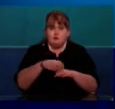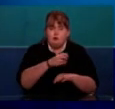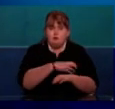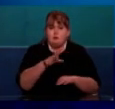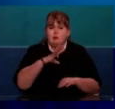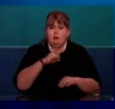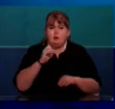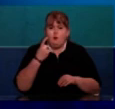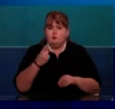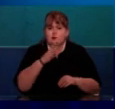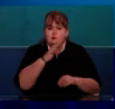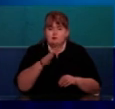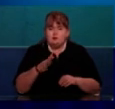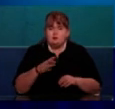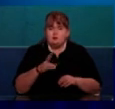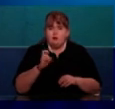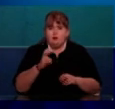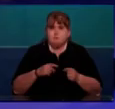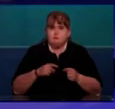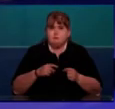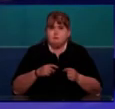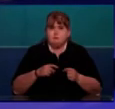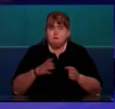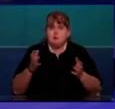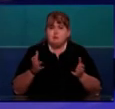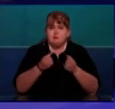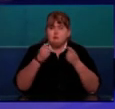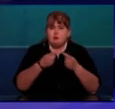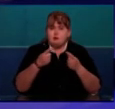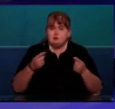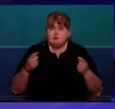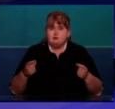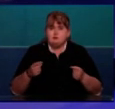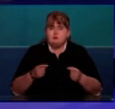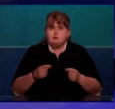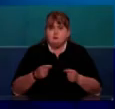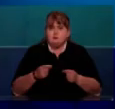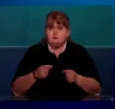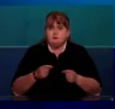была неоднозначна, так как он поддерживал различные